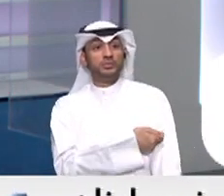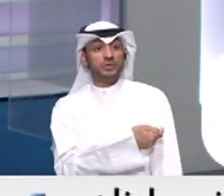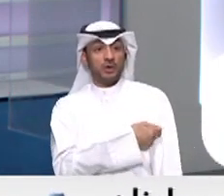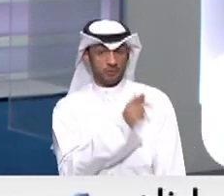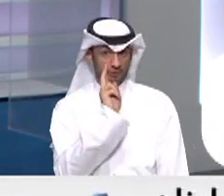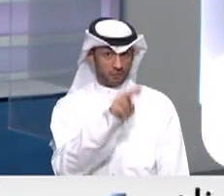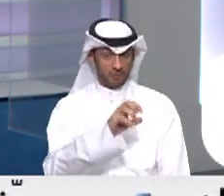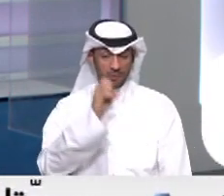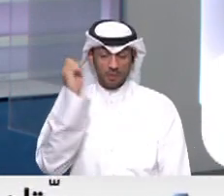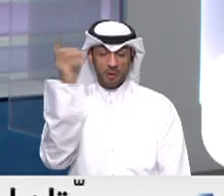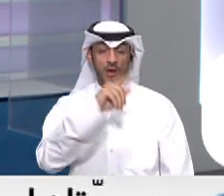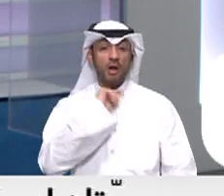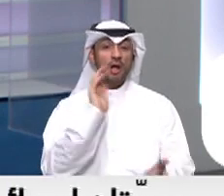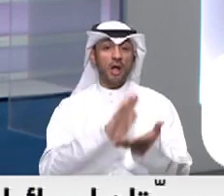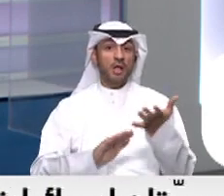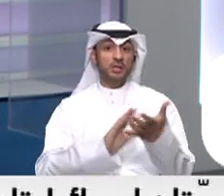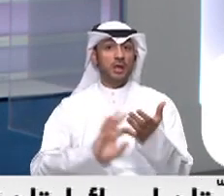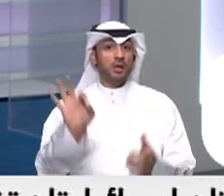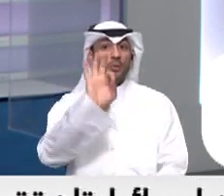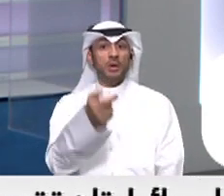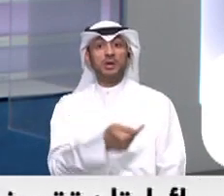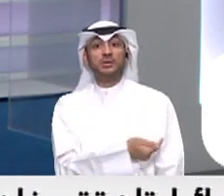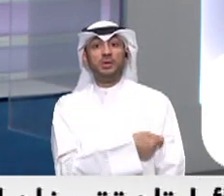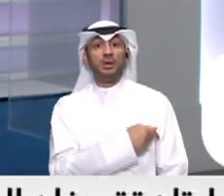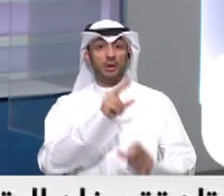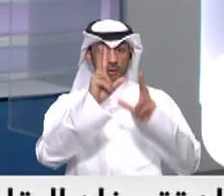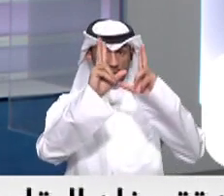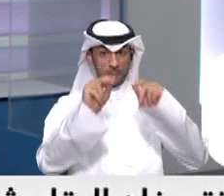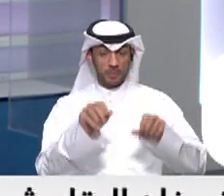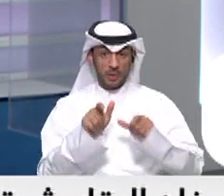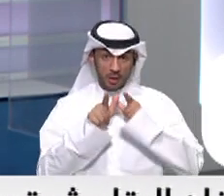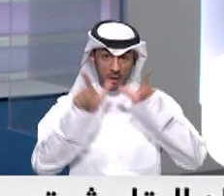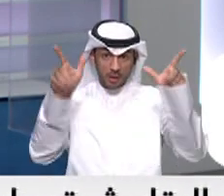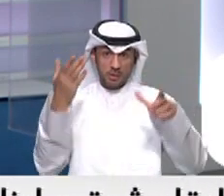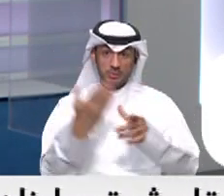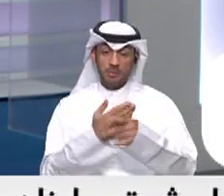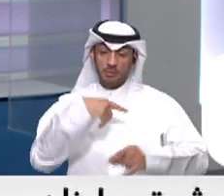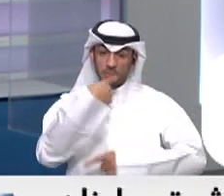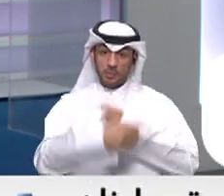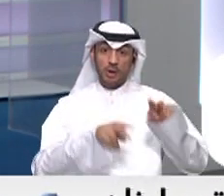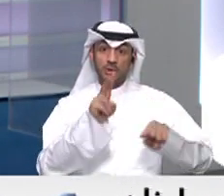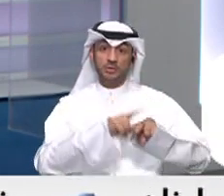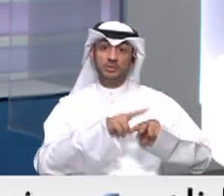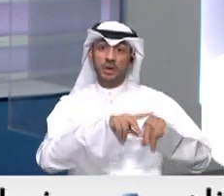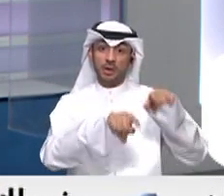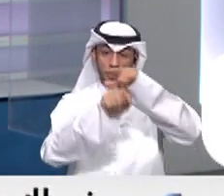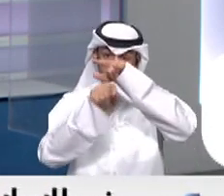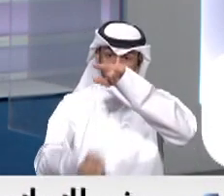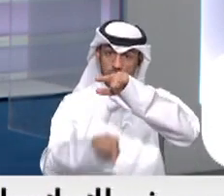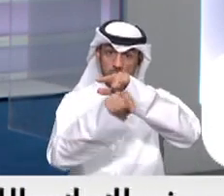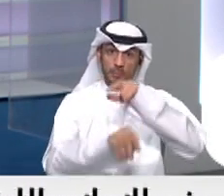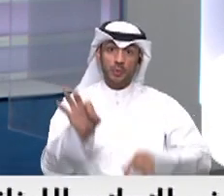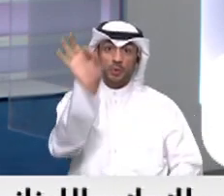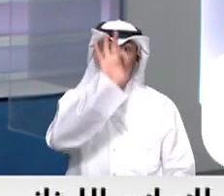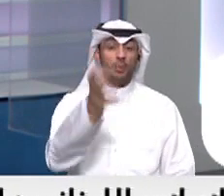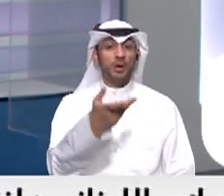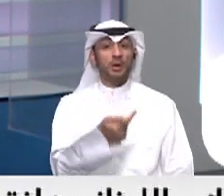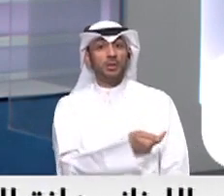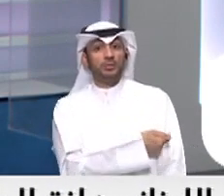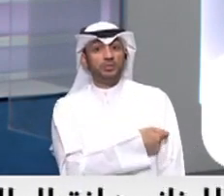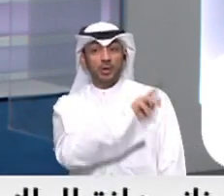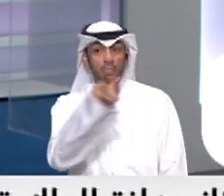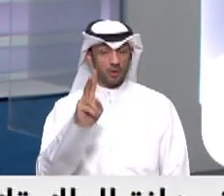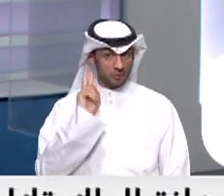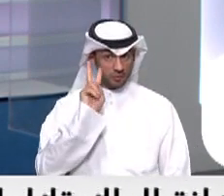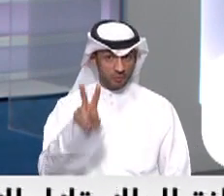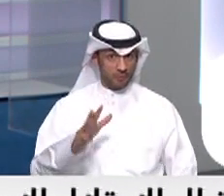خطر دقته السلطات الصحية في لبنان في ظل تزايد اعتداءات طيران الاحتلال على المستشفيات وسط مخاوف من